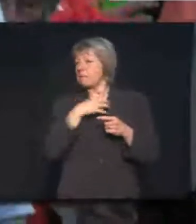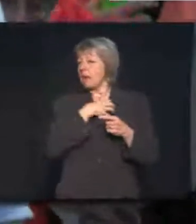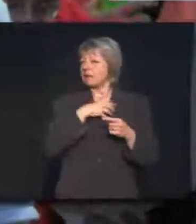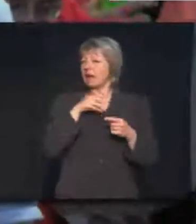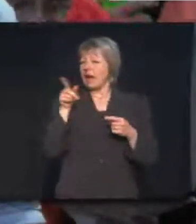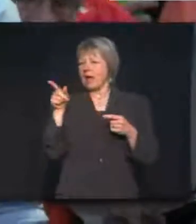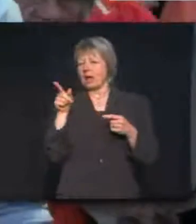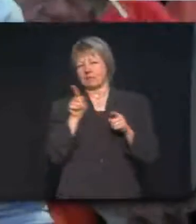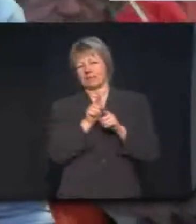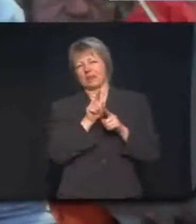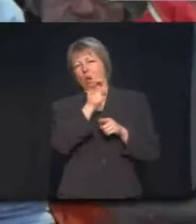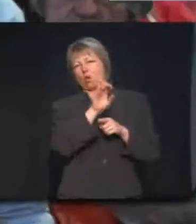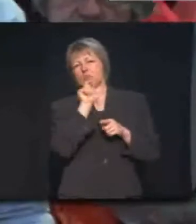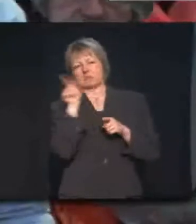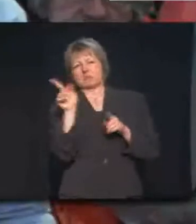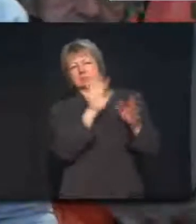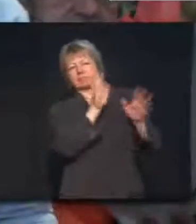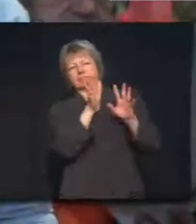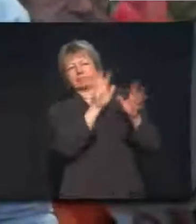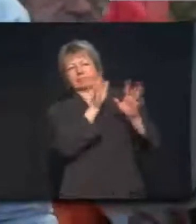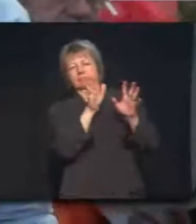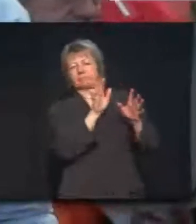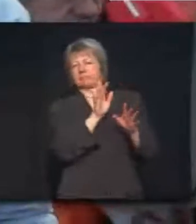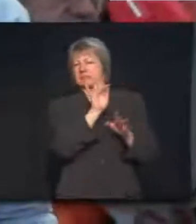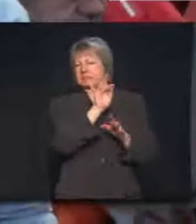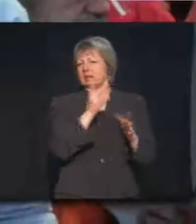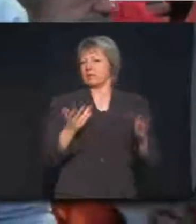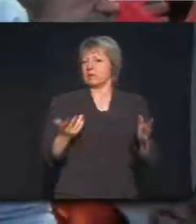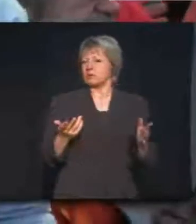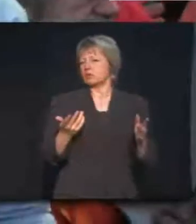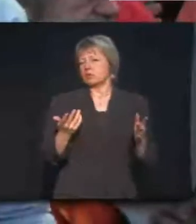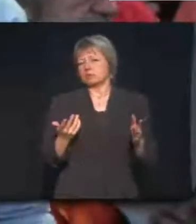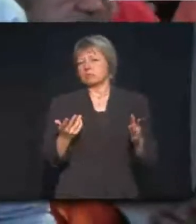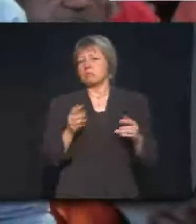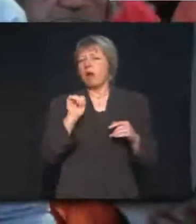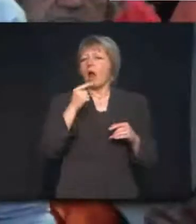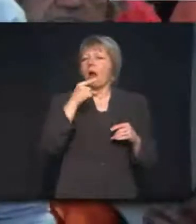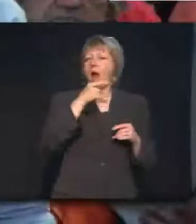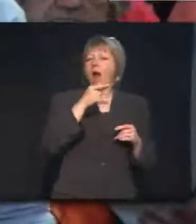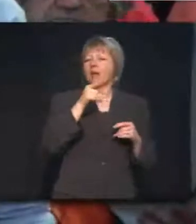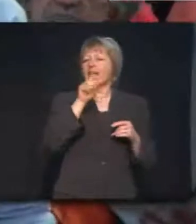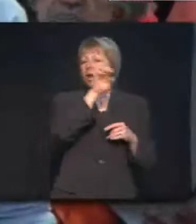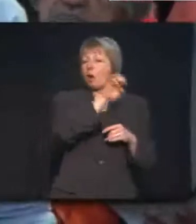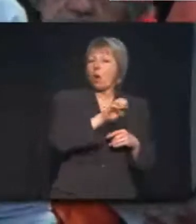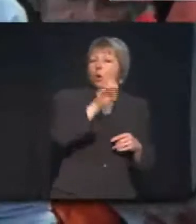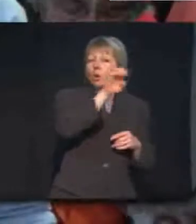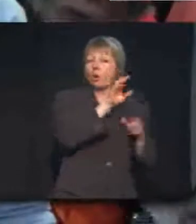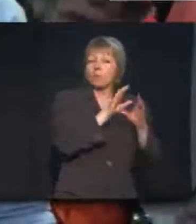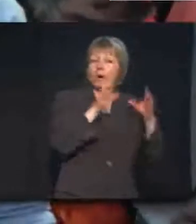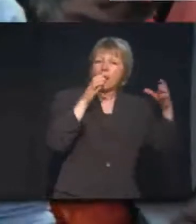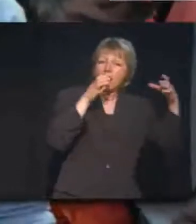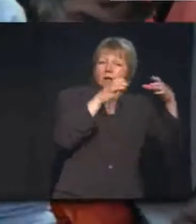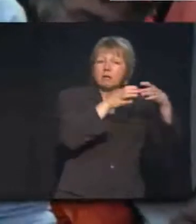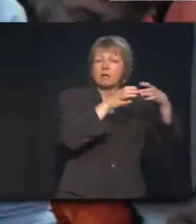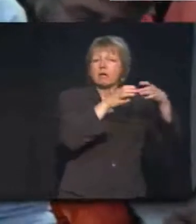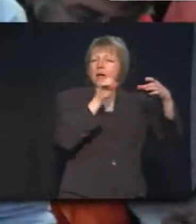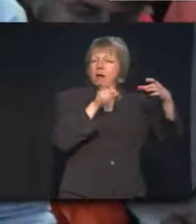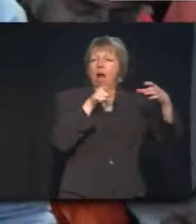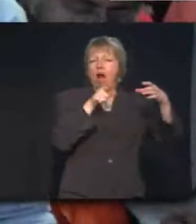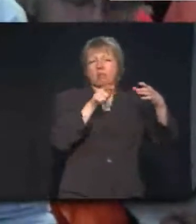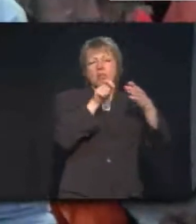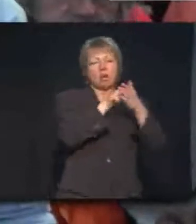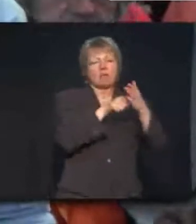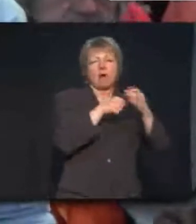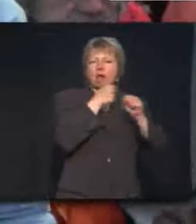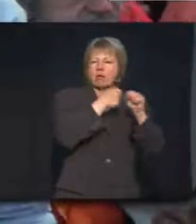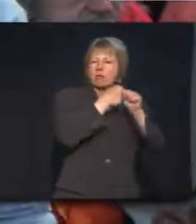wir werden mit diesem wahlpunkt der AG Europa und Nico Kern ähm Punkten im Wahlkampf und ich